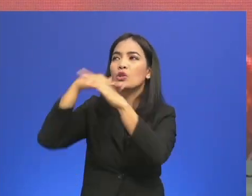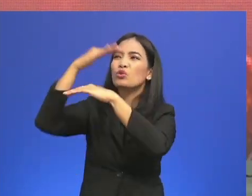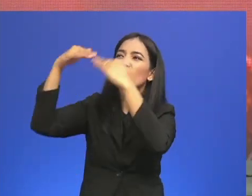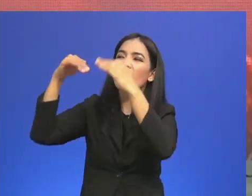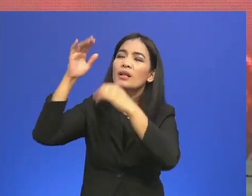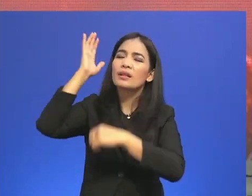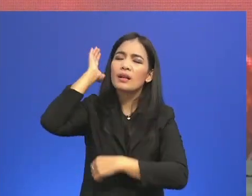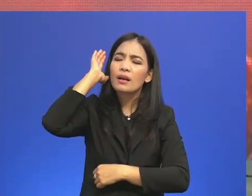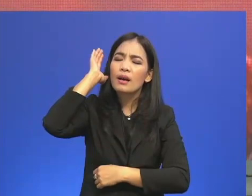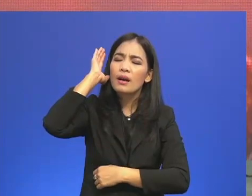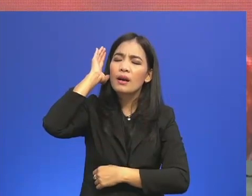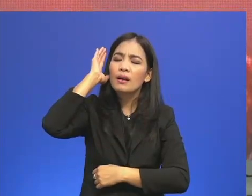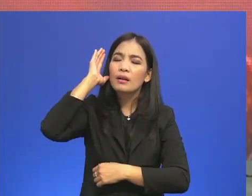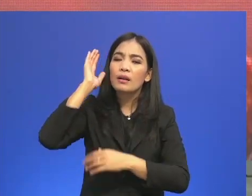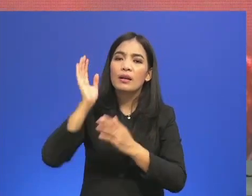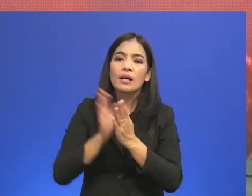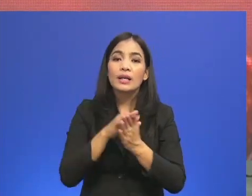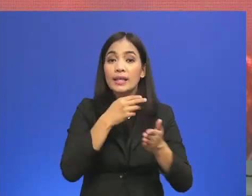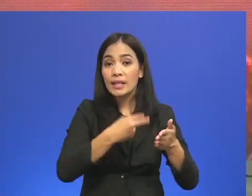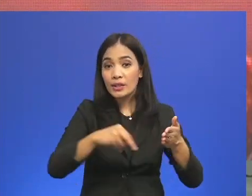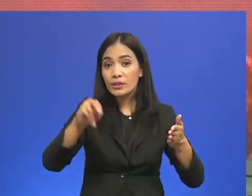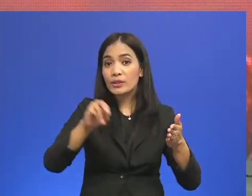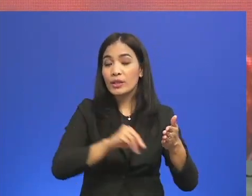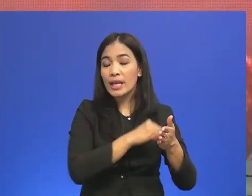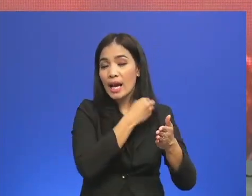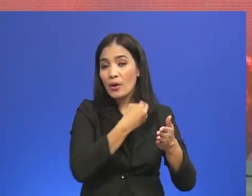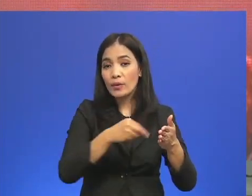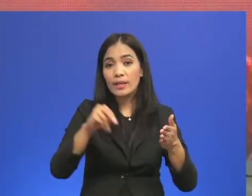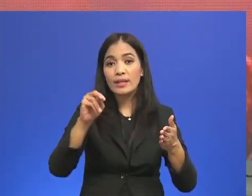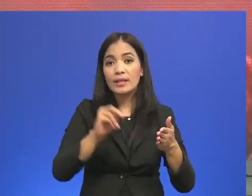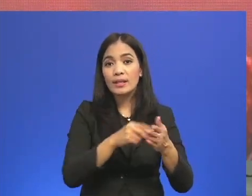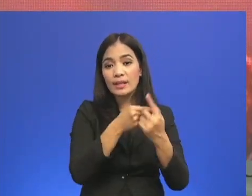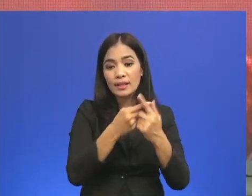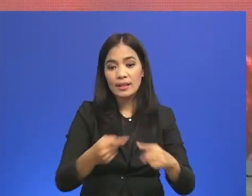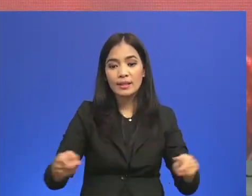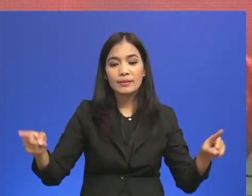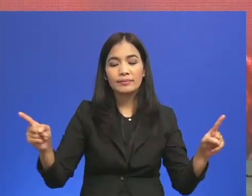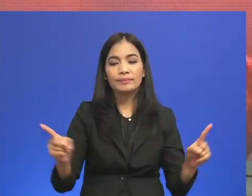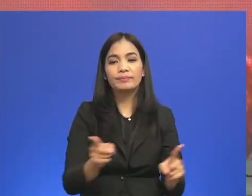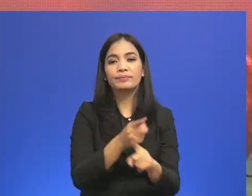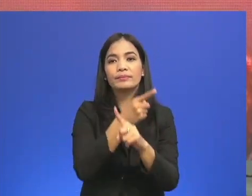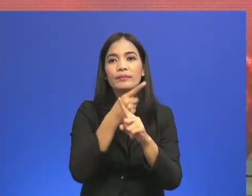Terdengar bahana kidung surgawi,